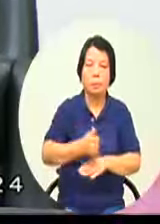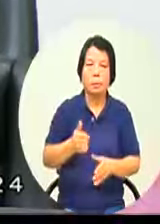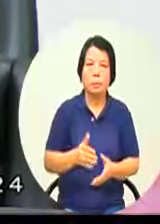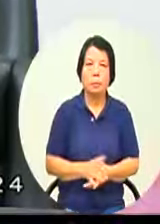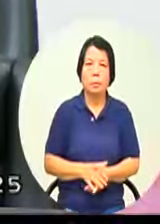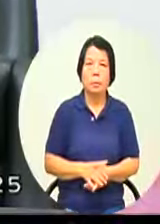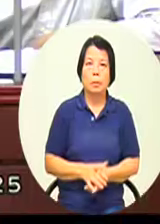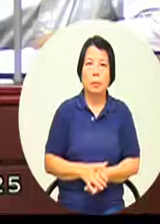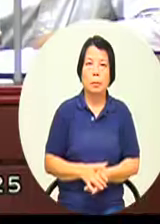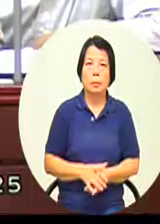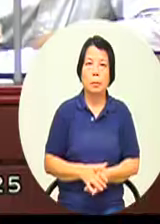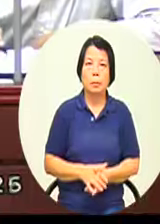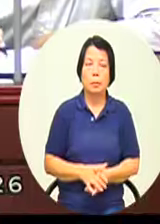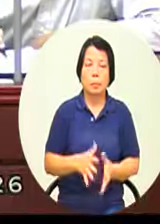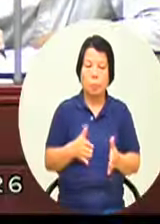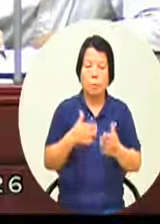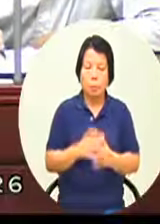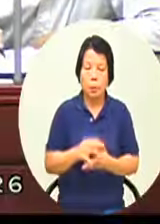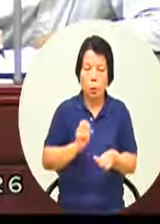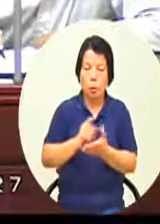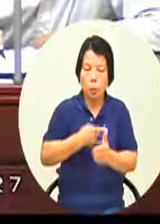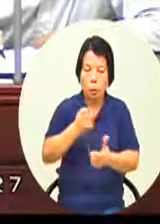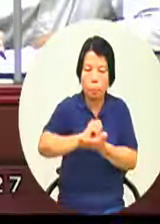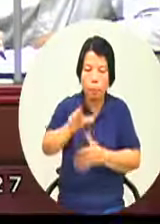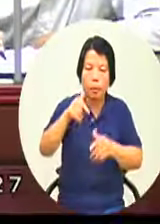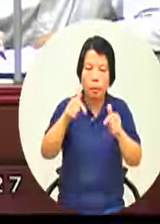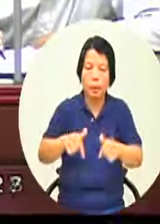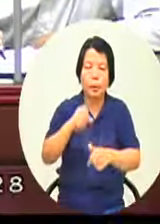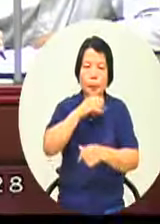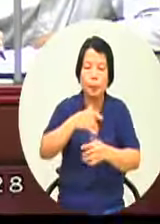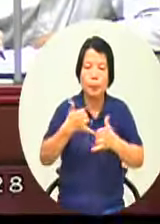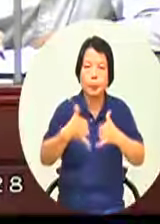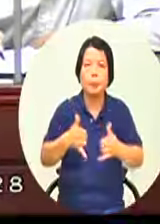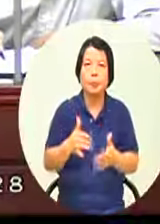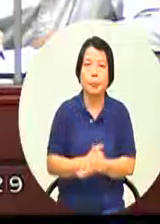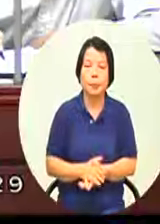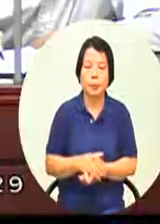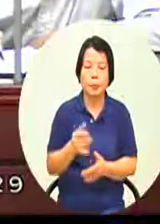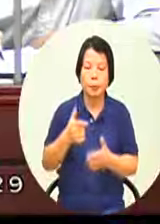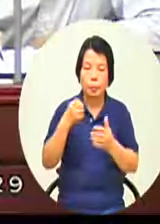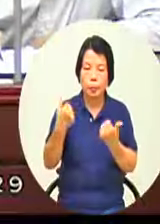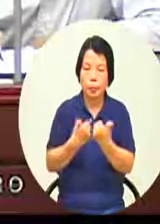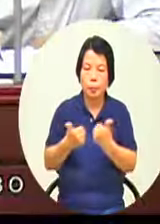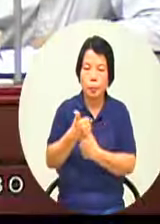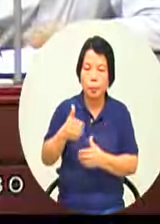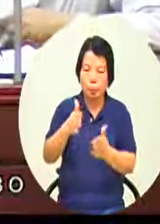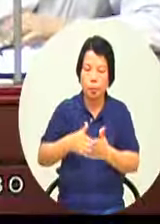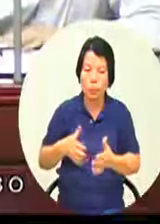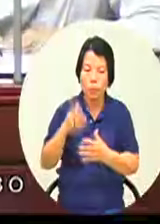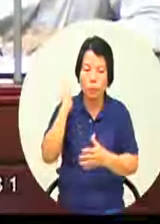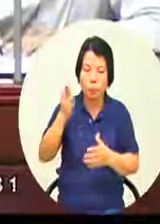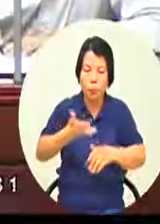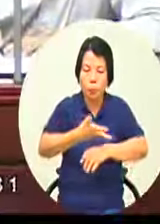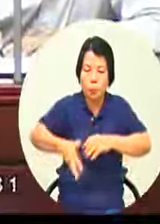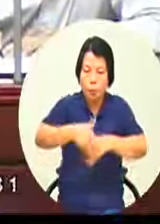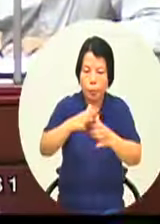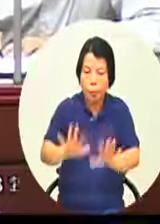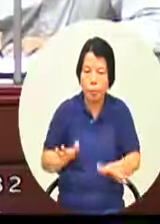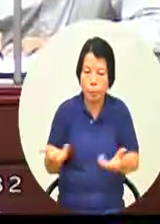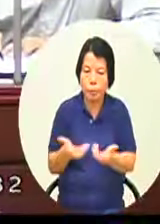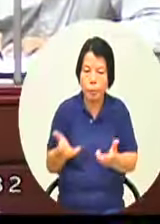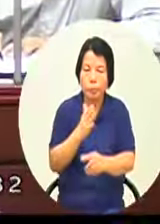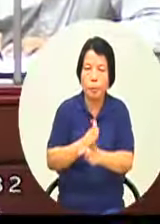大概三个问题，我先报告那个南平路这个部分。那议员提到的这个排水现在在施工的深